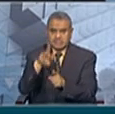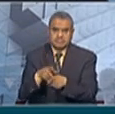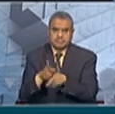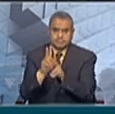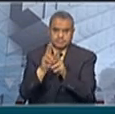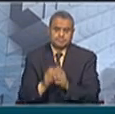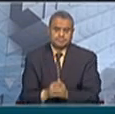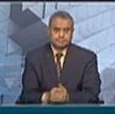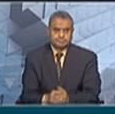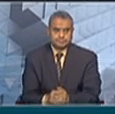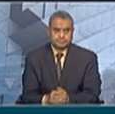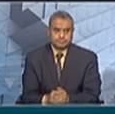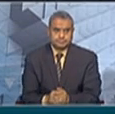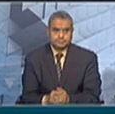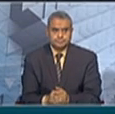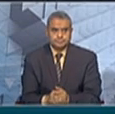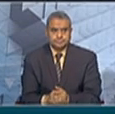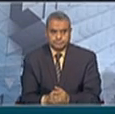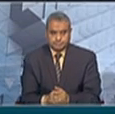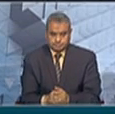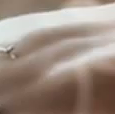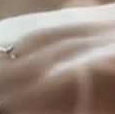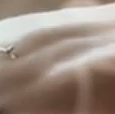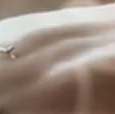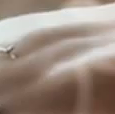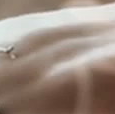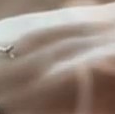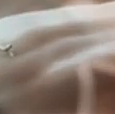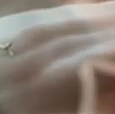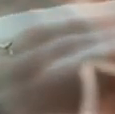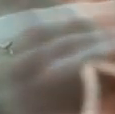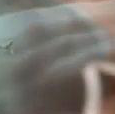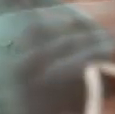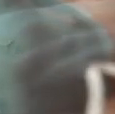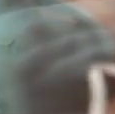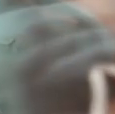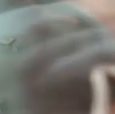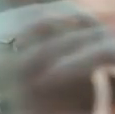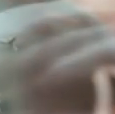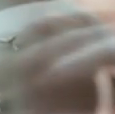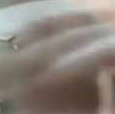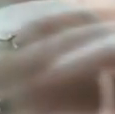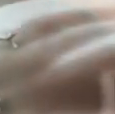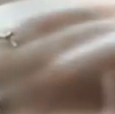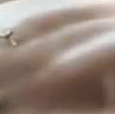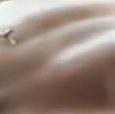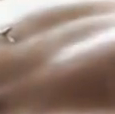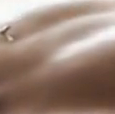I remain an optimist. Everybody.